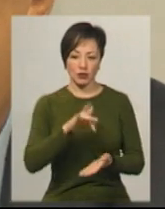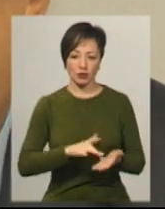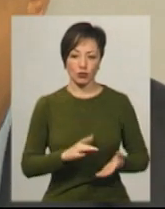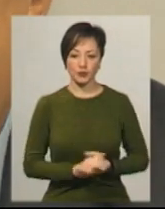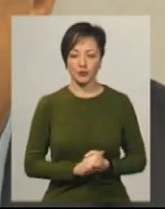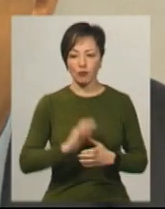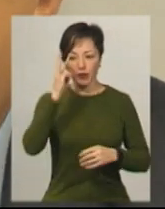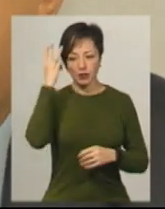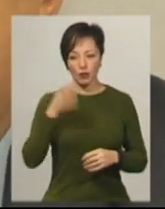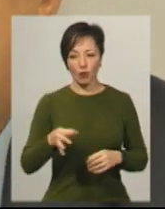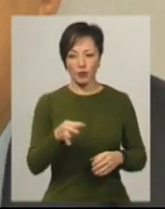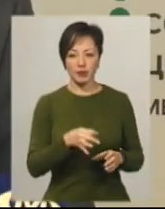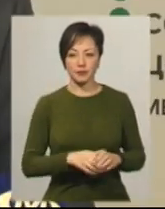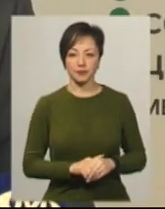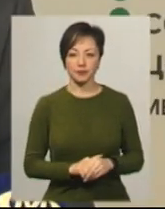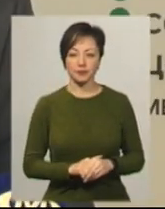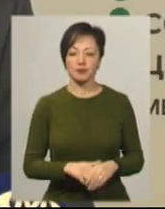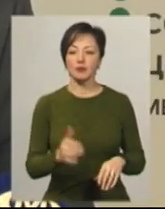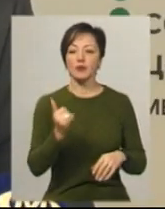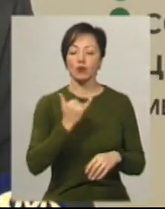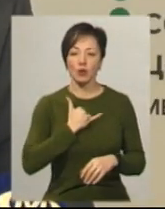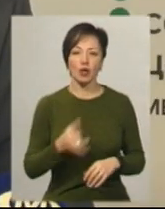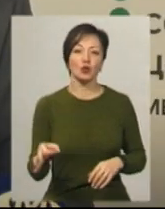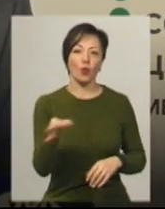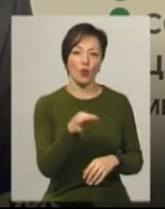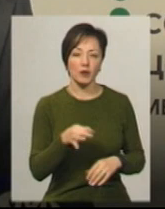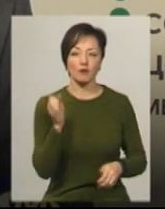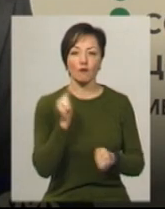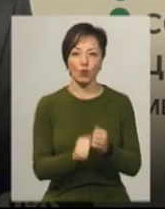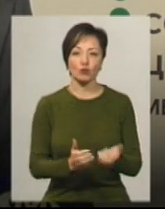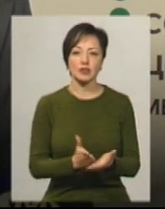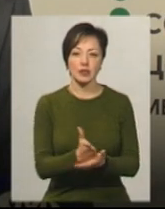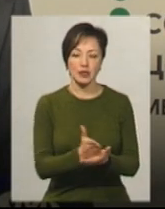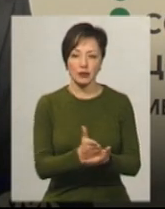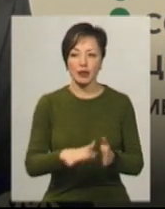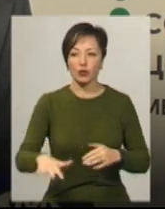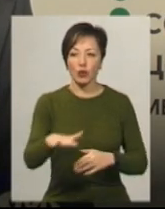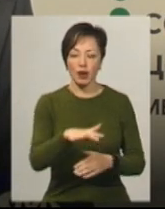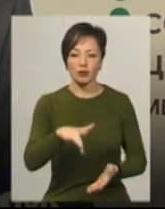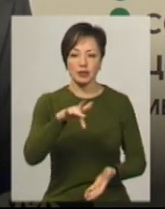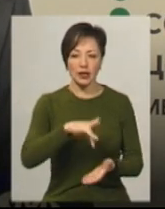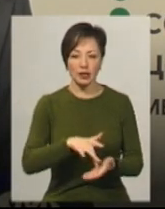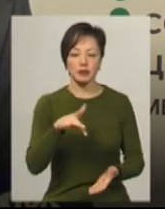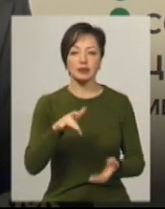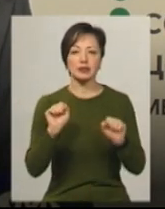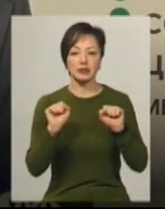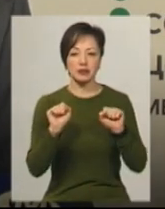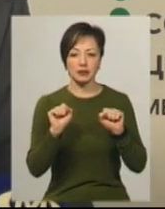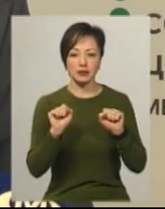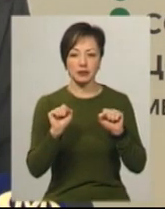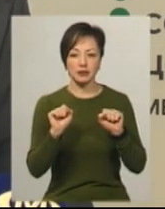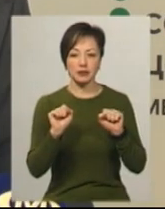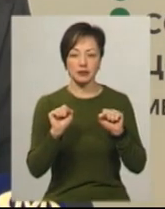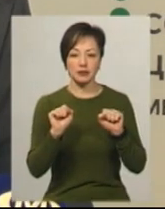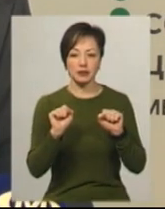МВС в Хмельницькій області Микола Лижник. В нашій області, в кожному територіальному сервіс-центрі здали, віддали